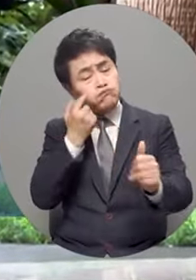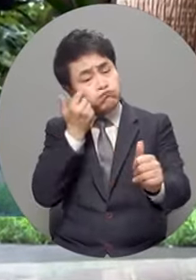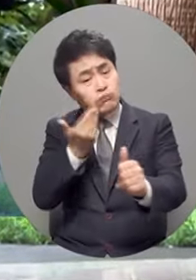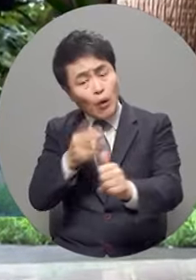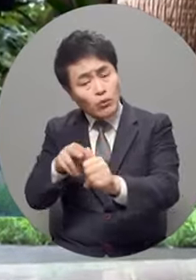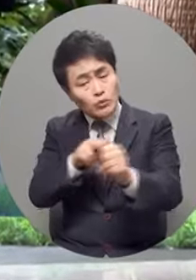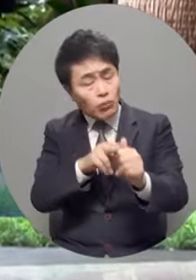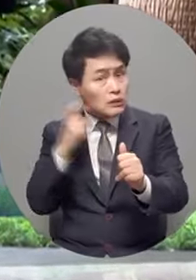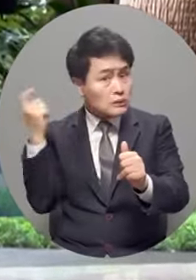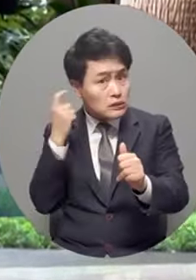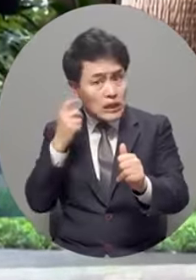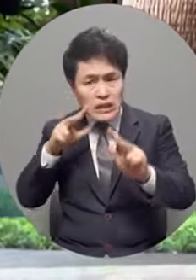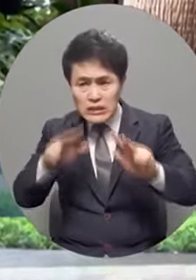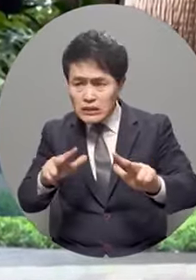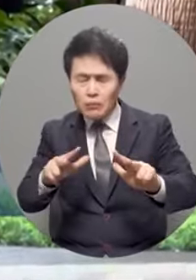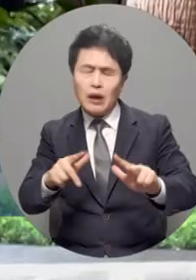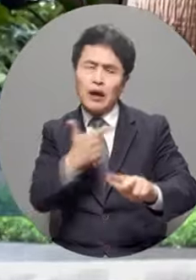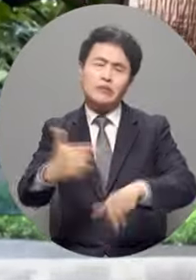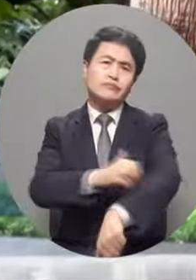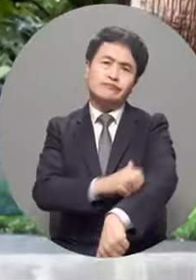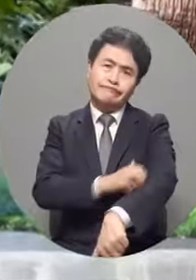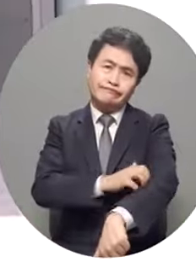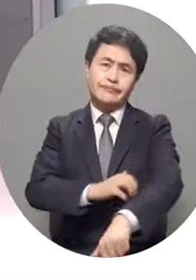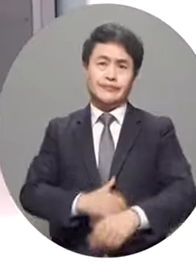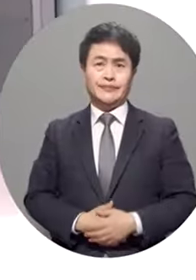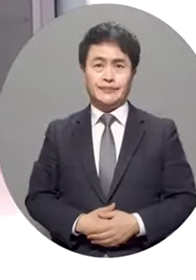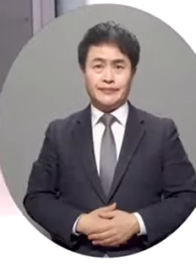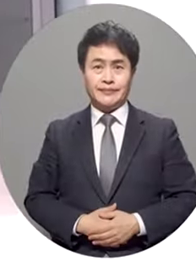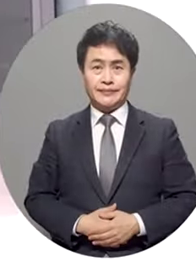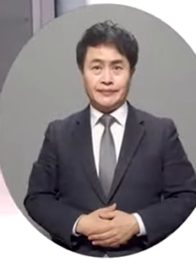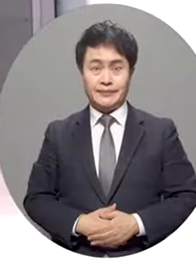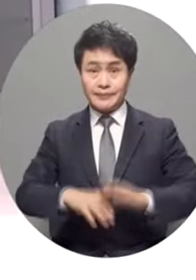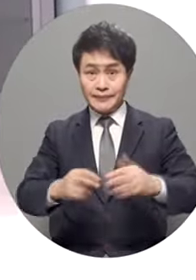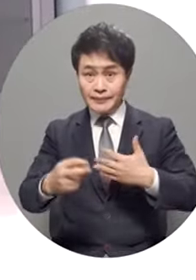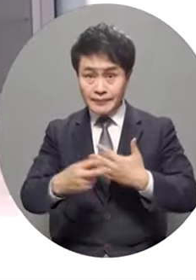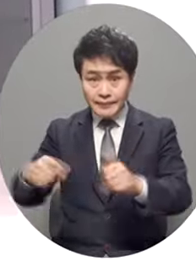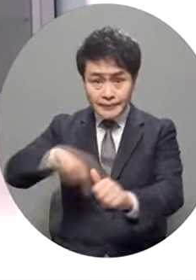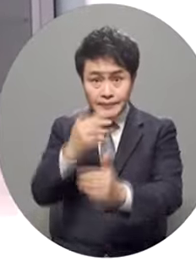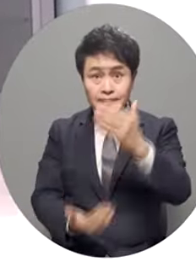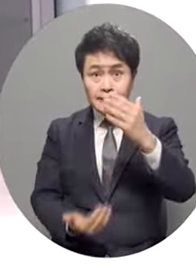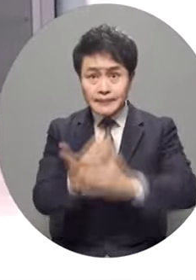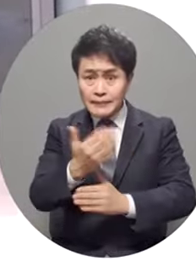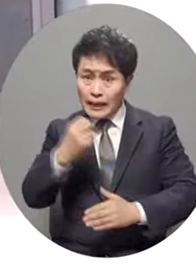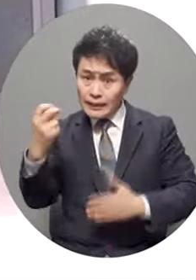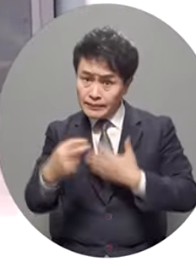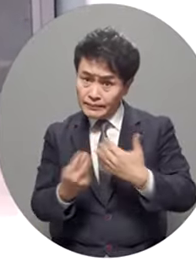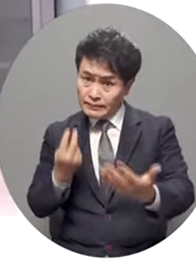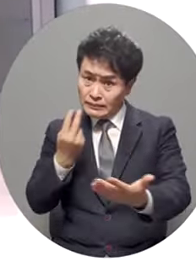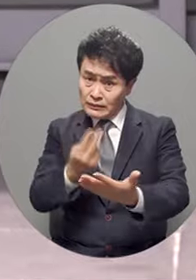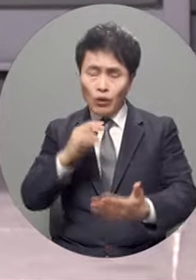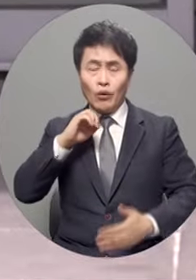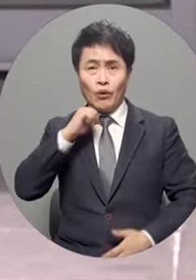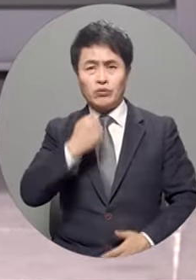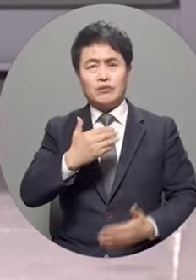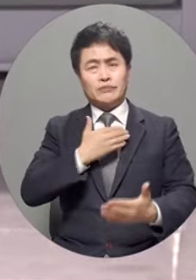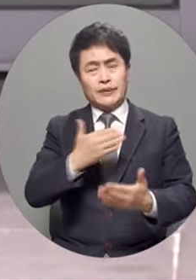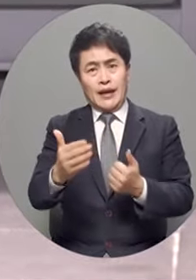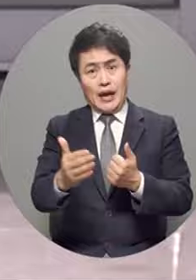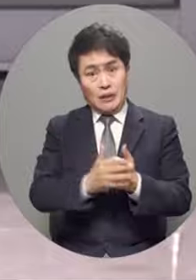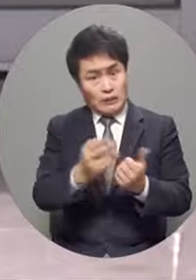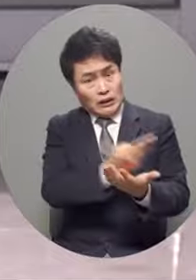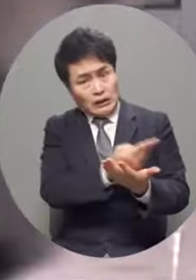그랬는데 현재로서 굉장히 불편하고 그렇습니다. 응급 상황이 생긴다면 다시 병원에 오기 어려울 거란 불안감에